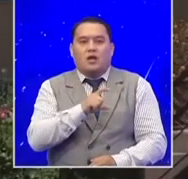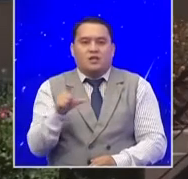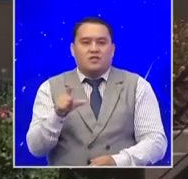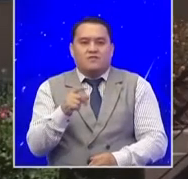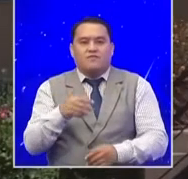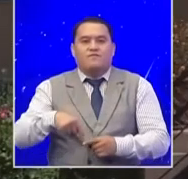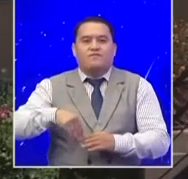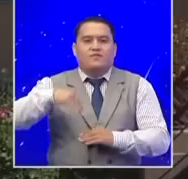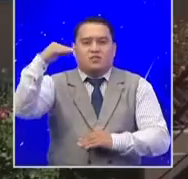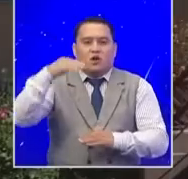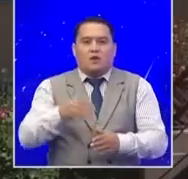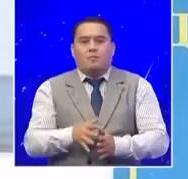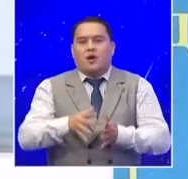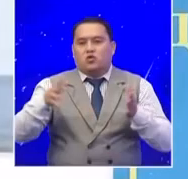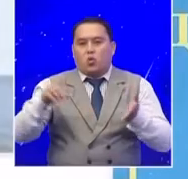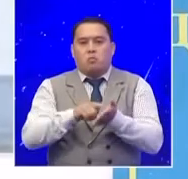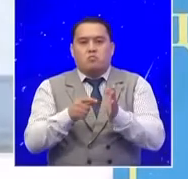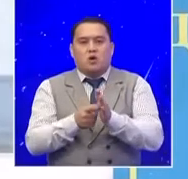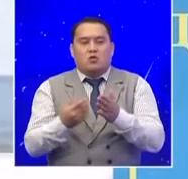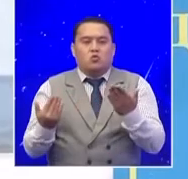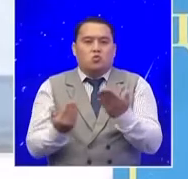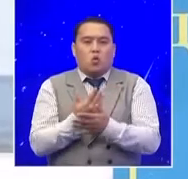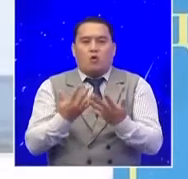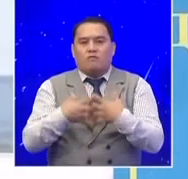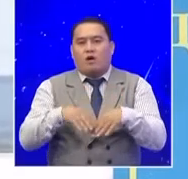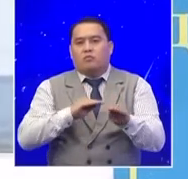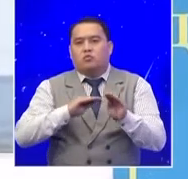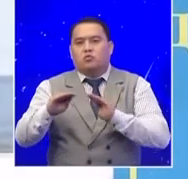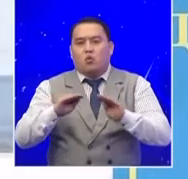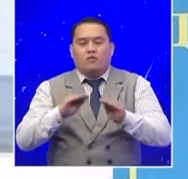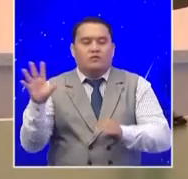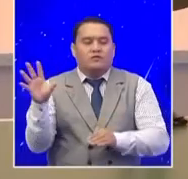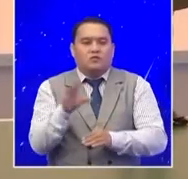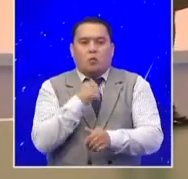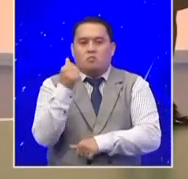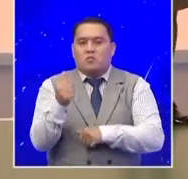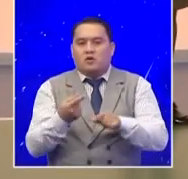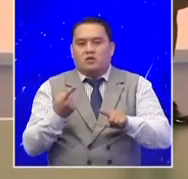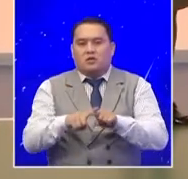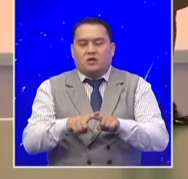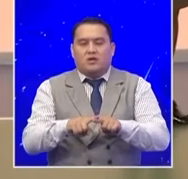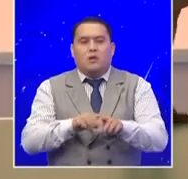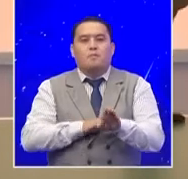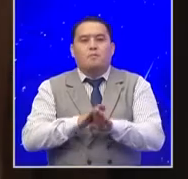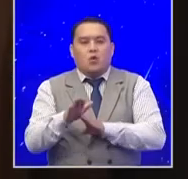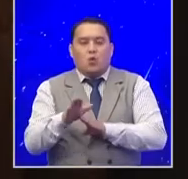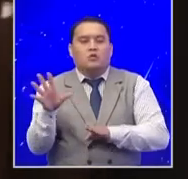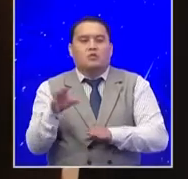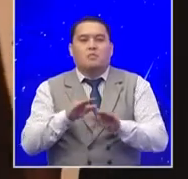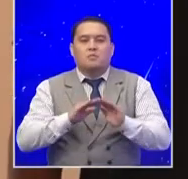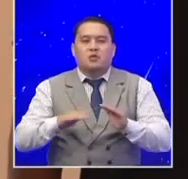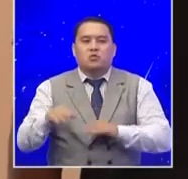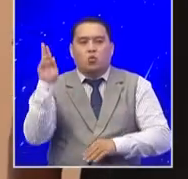высокими потолками, просторные помещения, оснащенные необходимой для получения знаний материально-технической базой. По словам местных